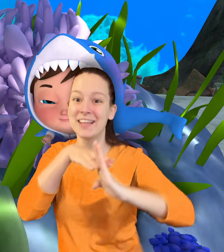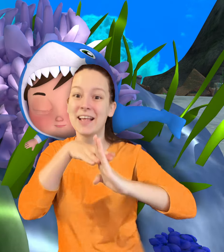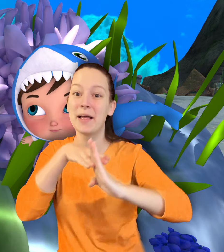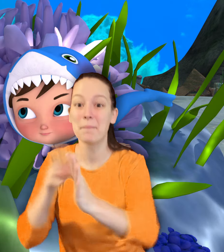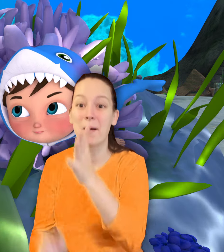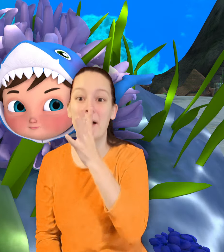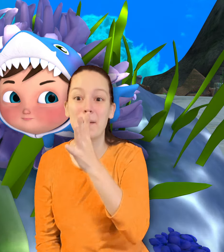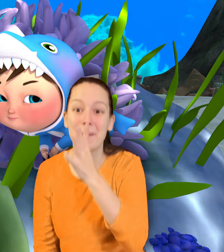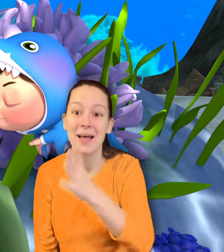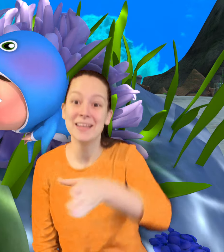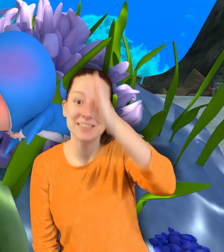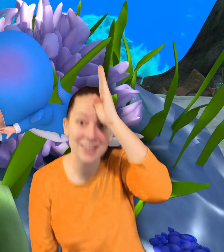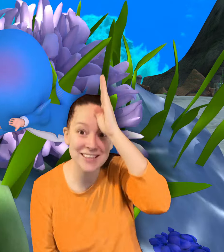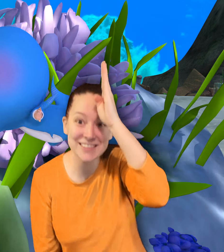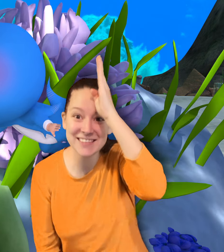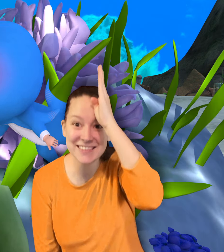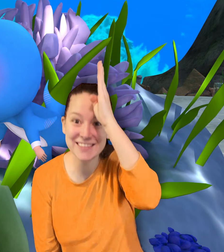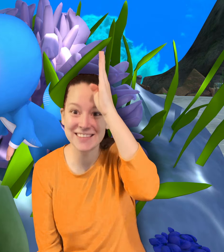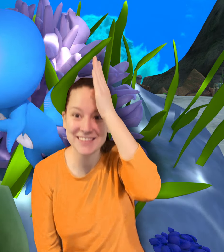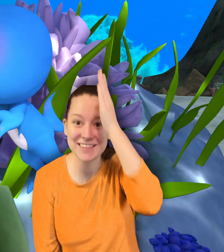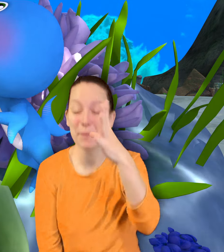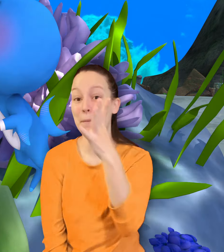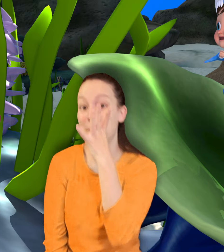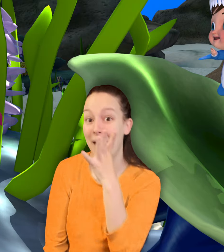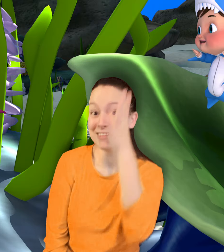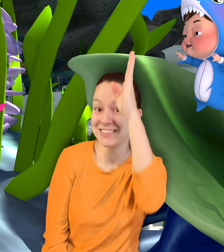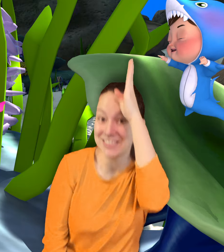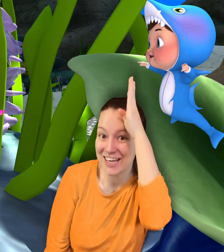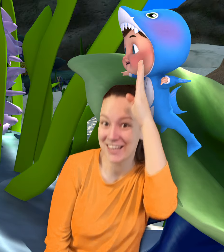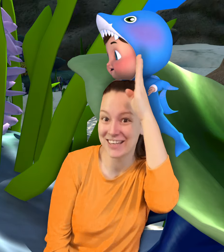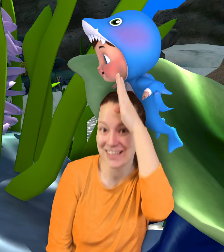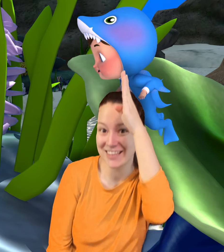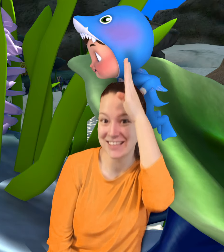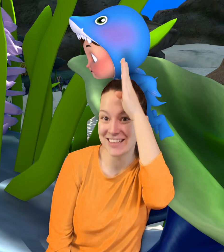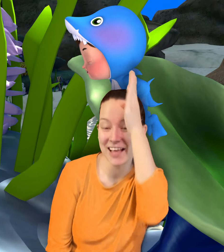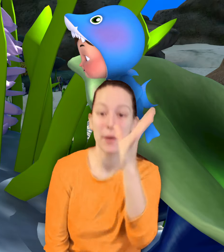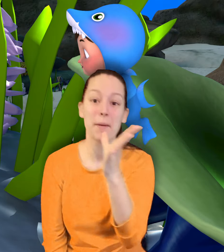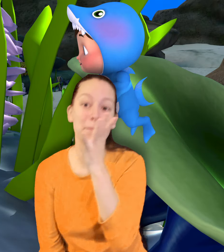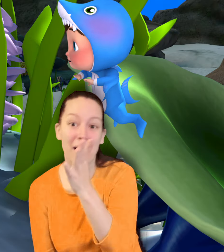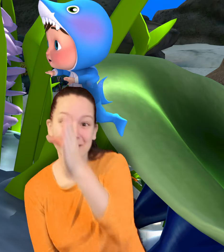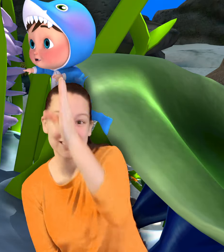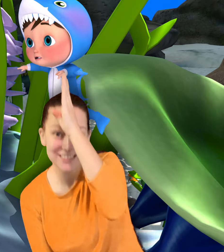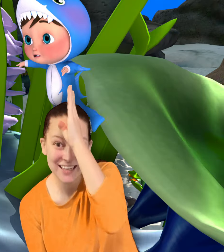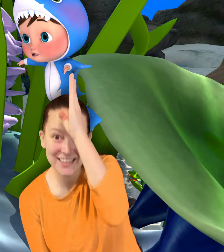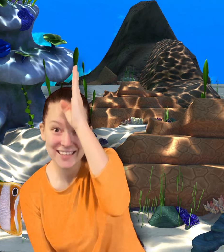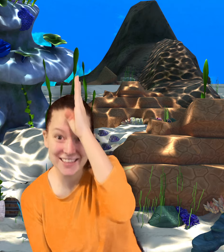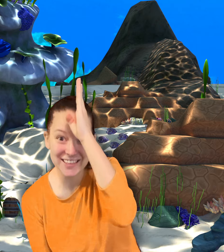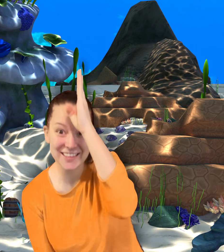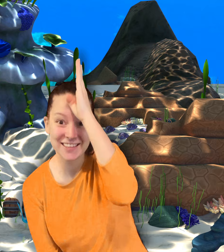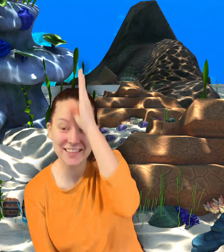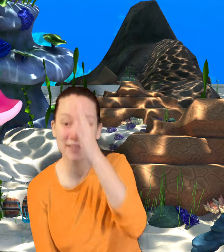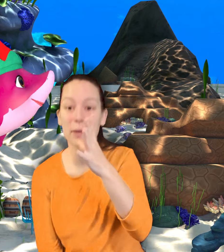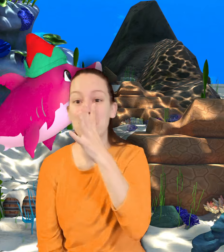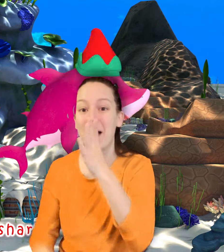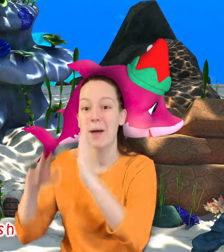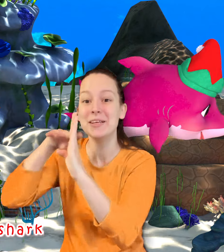ZAMAZAMAZマ